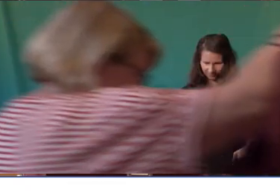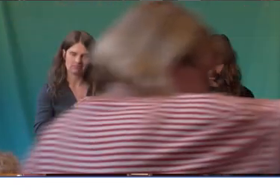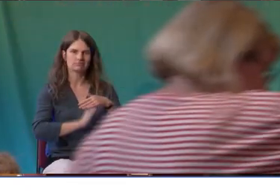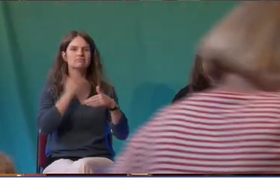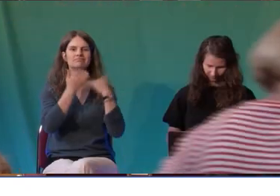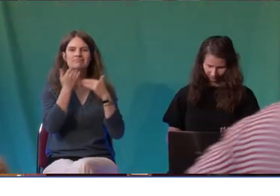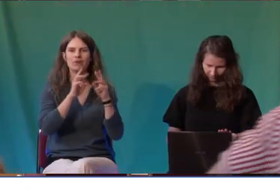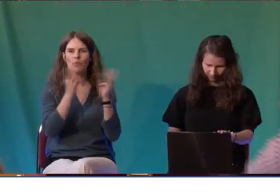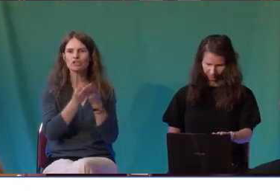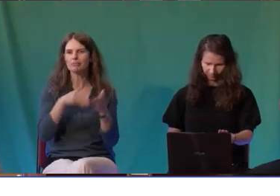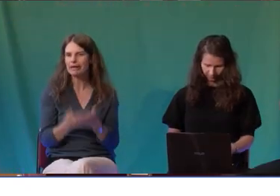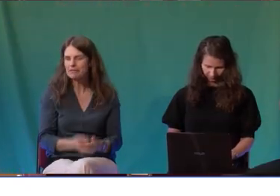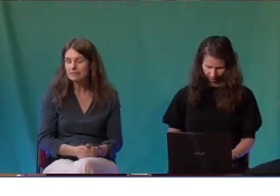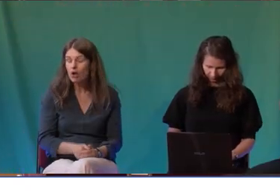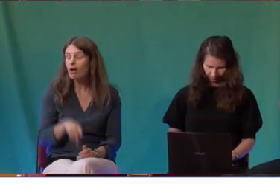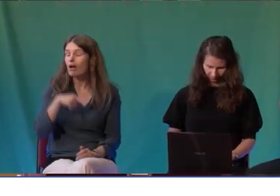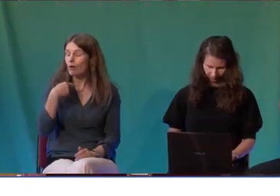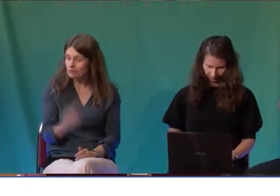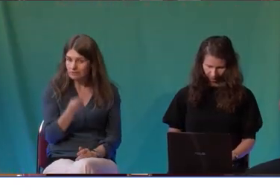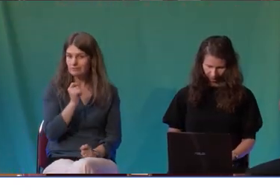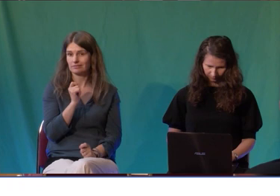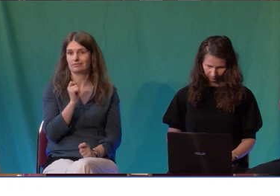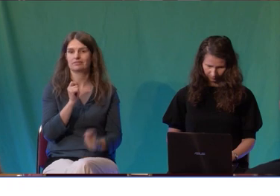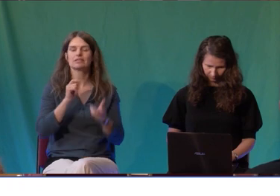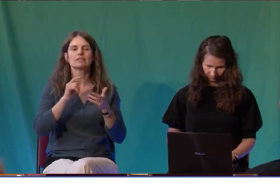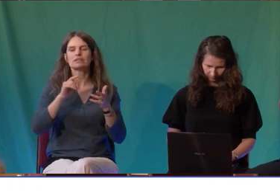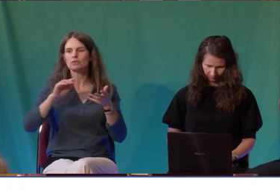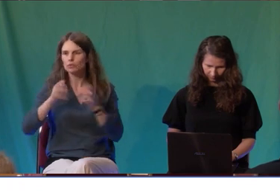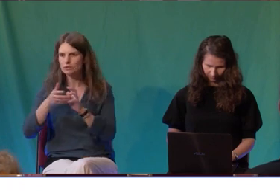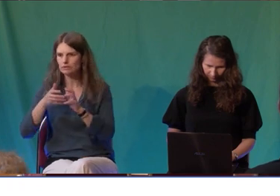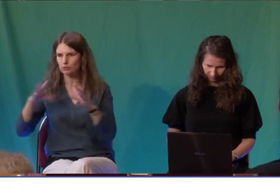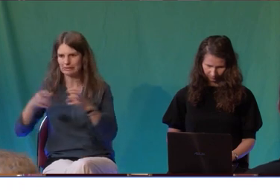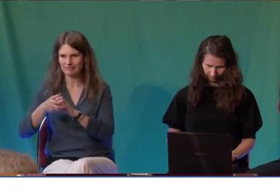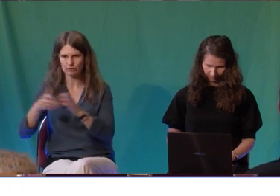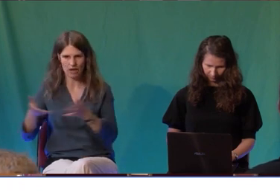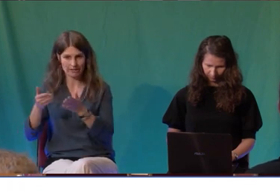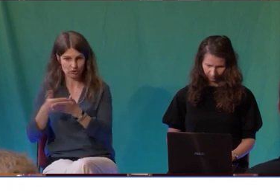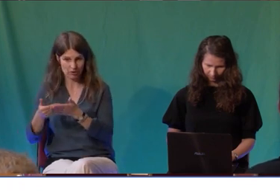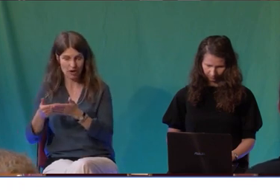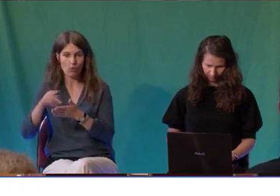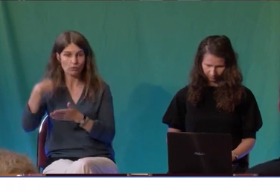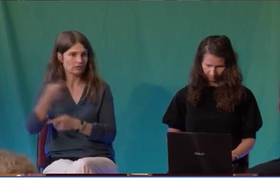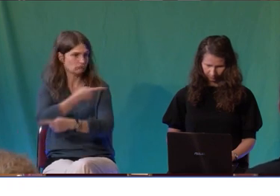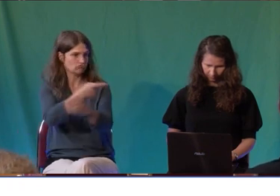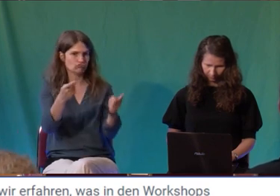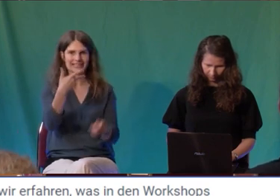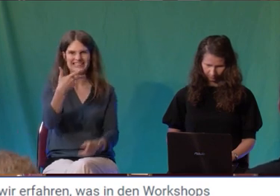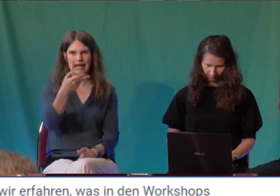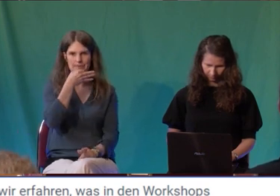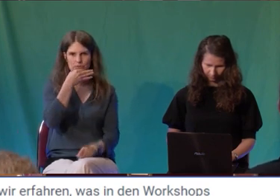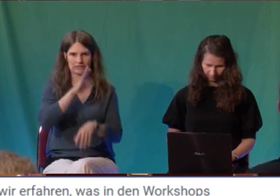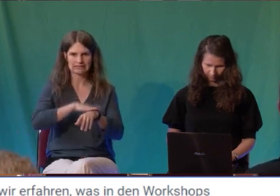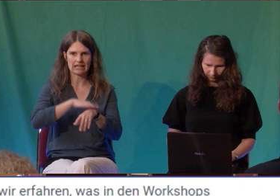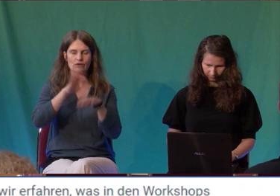gibt es gegebenenfalls noch eine kurze Zusammenfassung in leichter Sprache und dann haben sie noch mal drei Minuten für ein oder